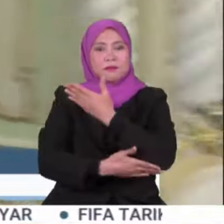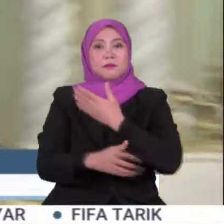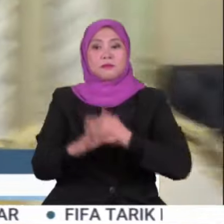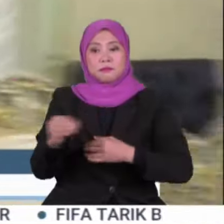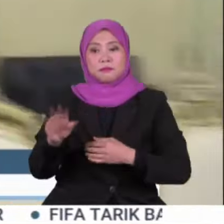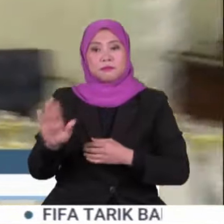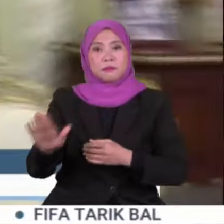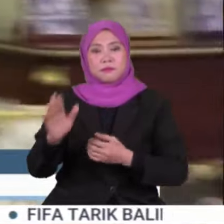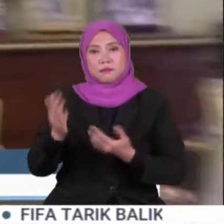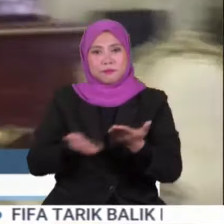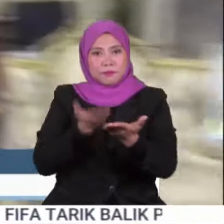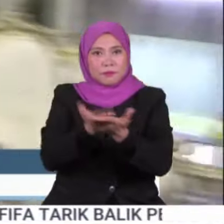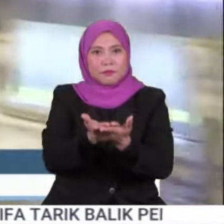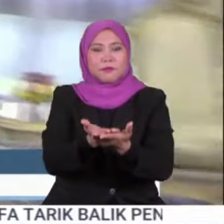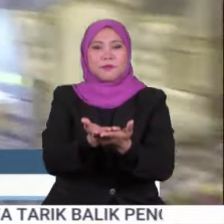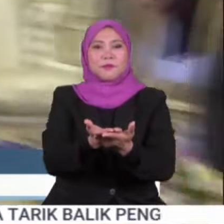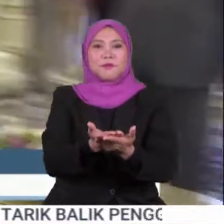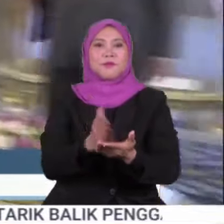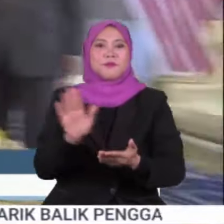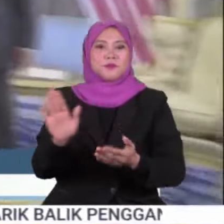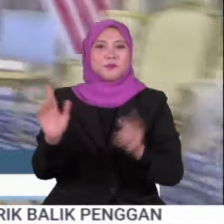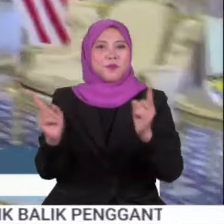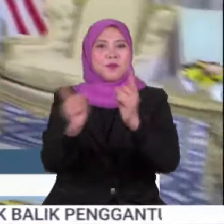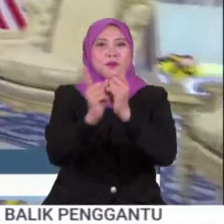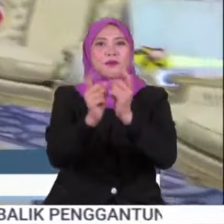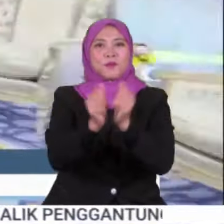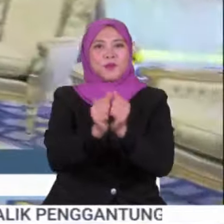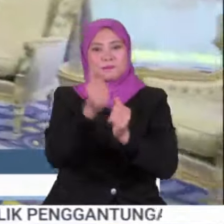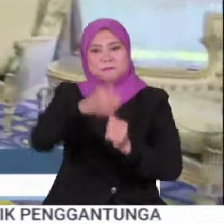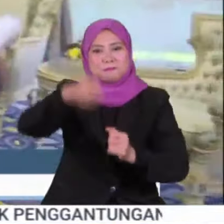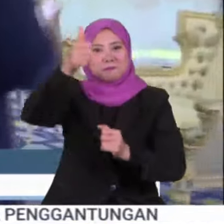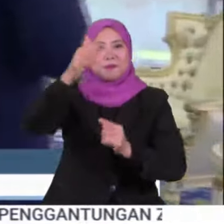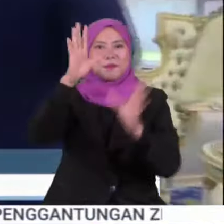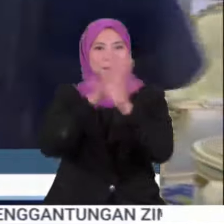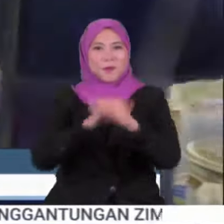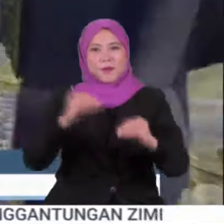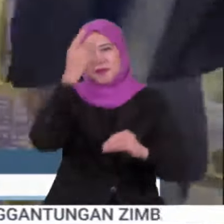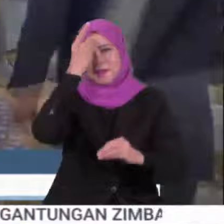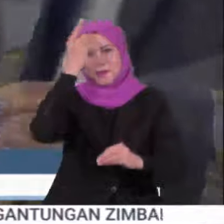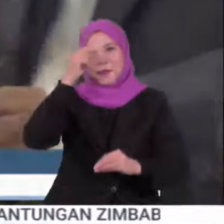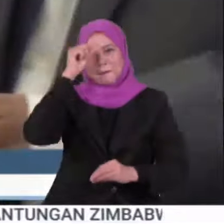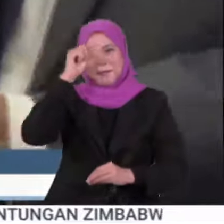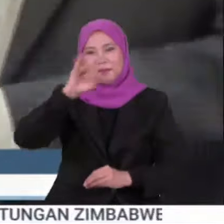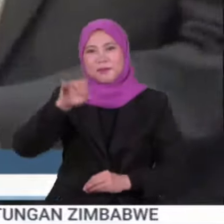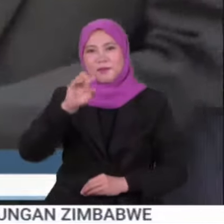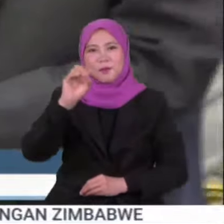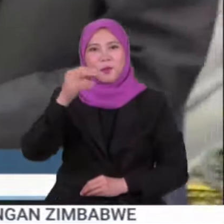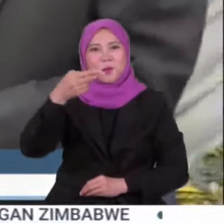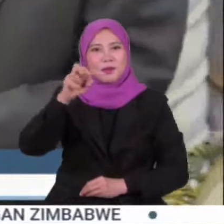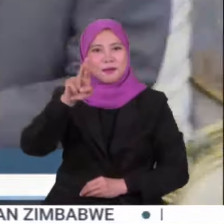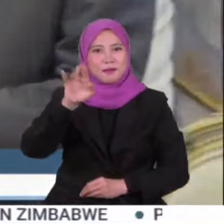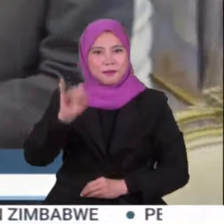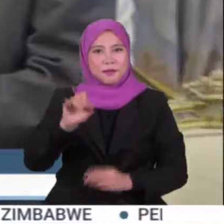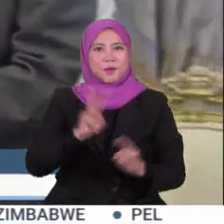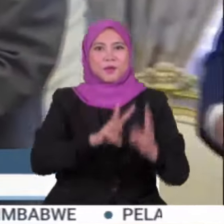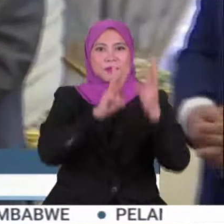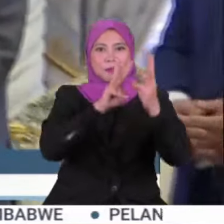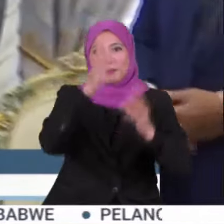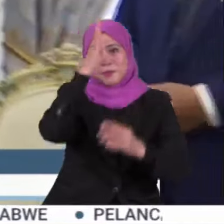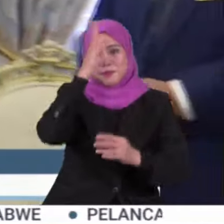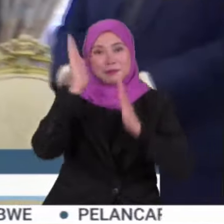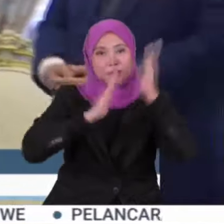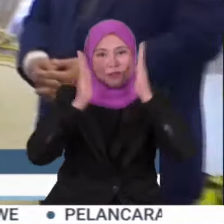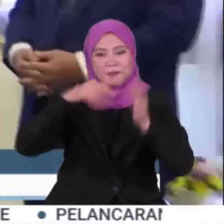Perkara tersebut yang diutarakan dalam pertemuan beliau bersama Premier Sarawak, Datuk Patinggi Tan Sri Abang Johari Tun Openg di Wisma Bapa